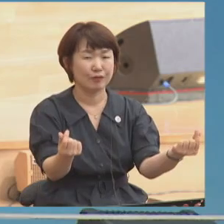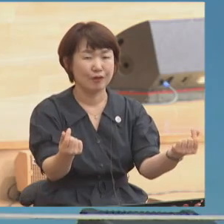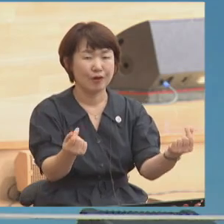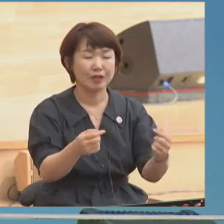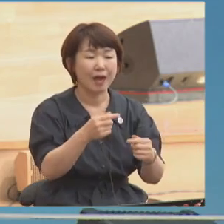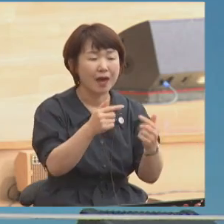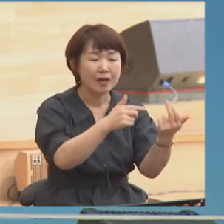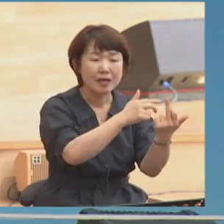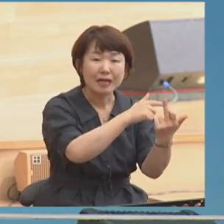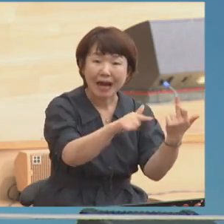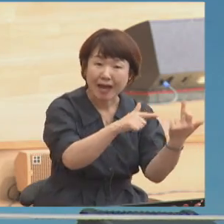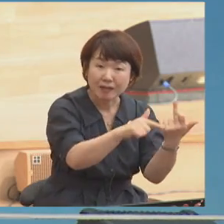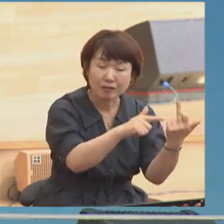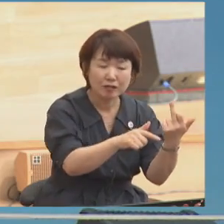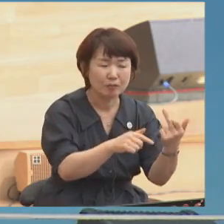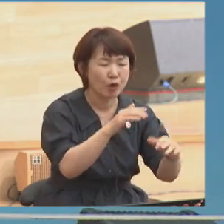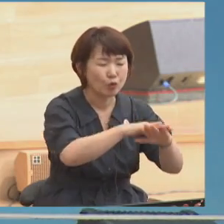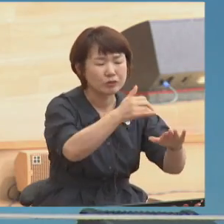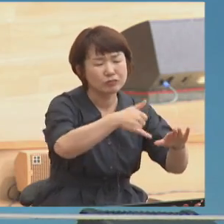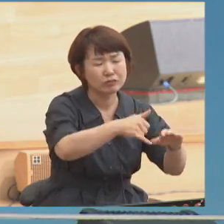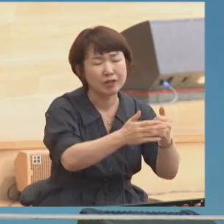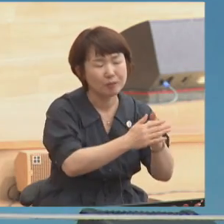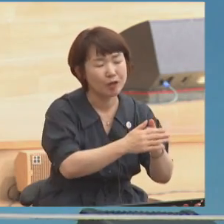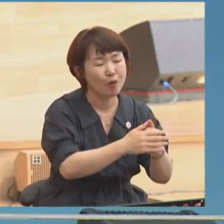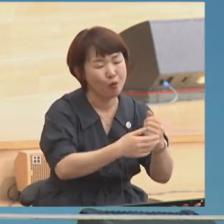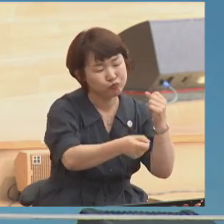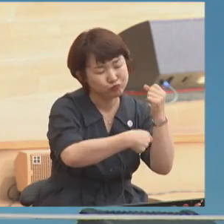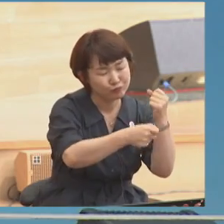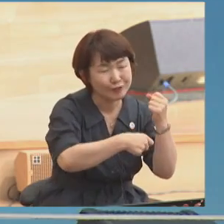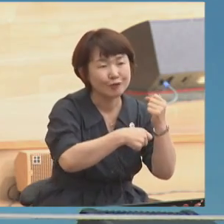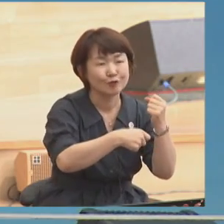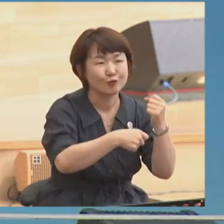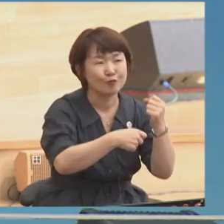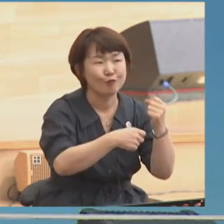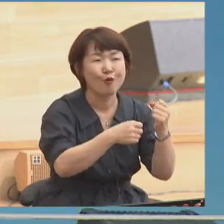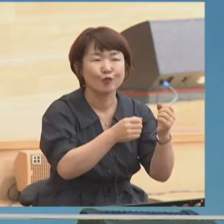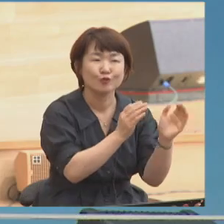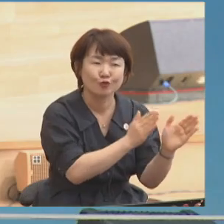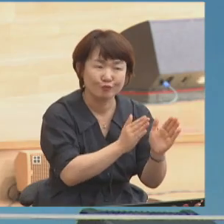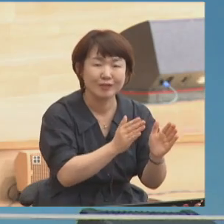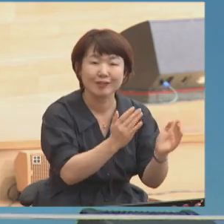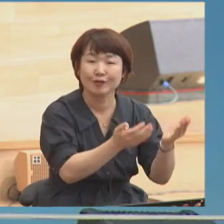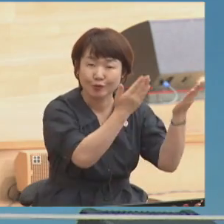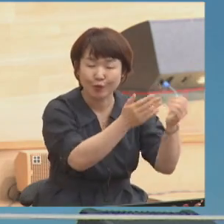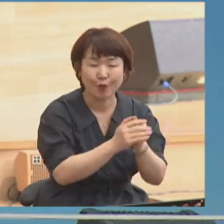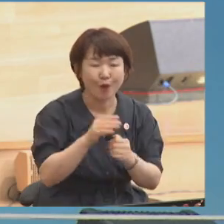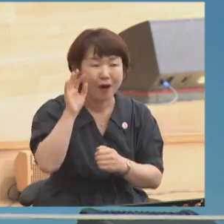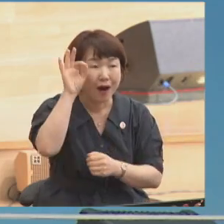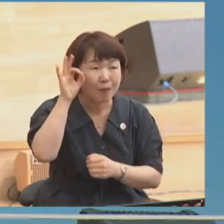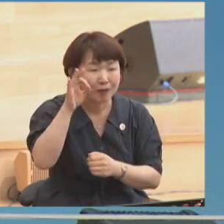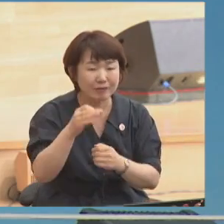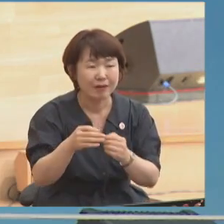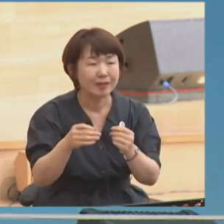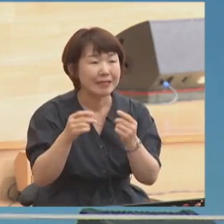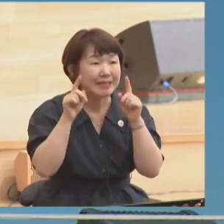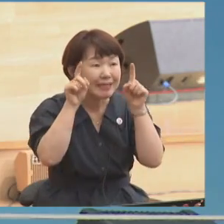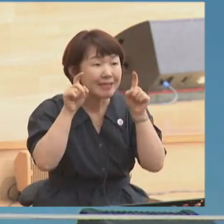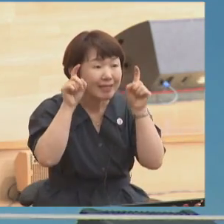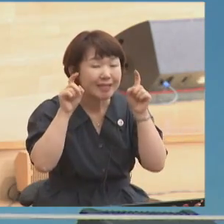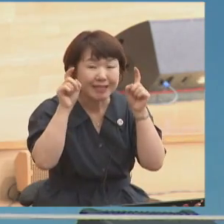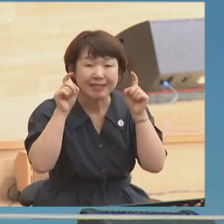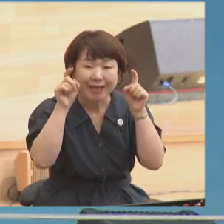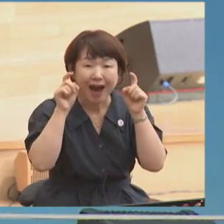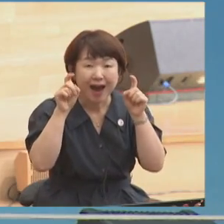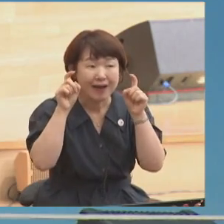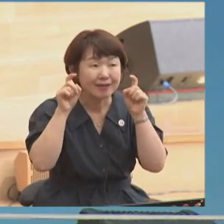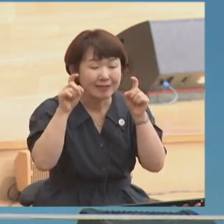짓는 사람이니까 농산물로 이제 하나님 앞에 예물을 준비하여 드렸고, 아벨은 양 치는 사람이니까 양의 첫